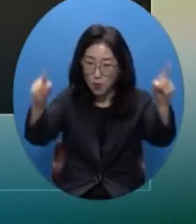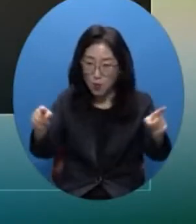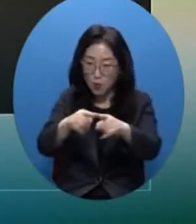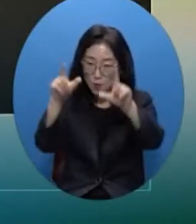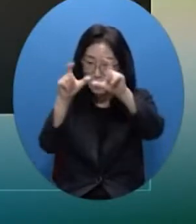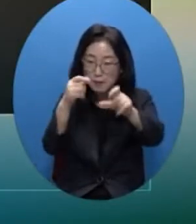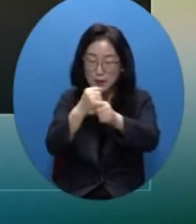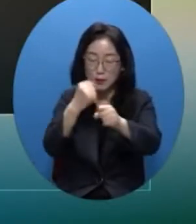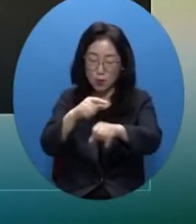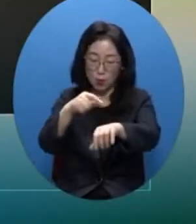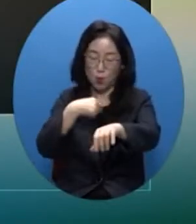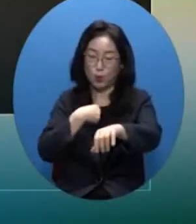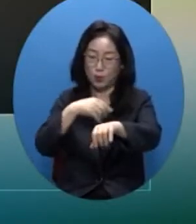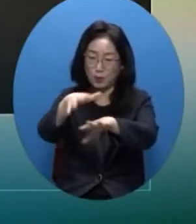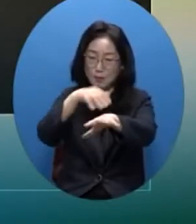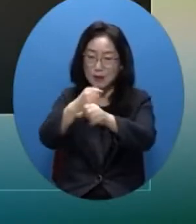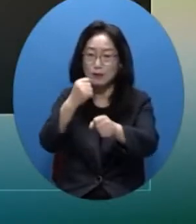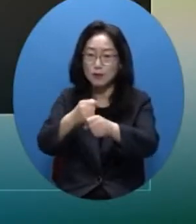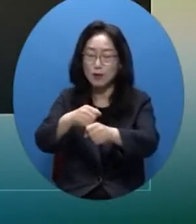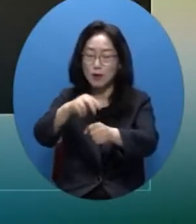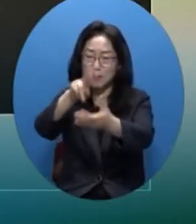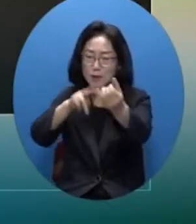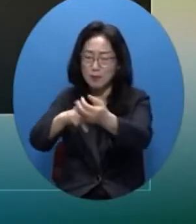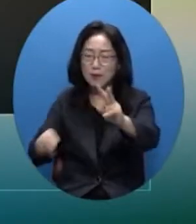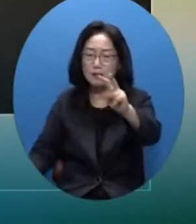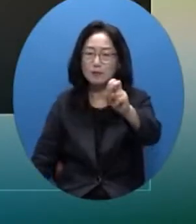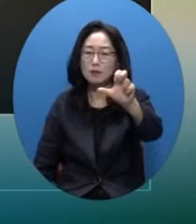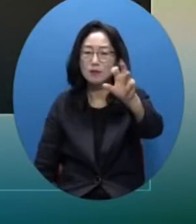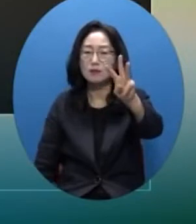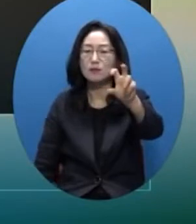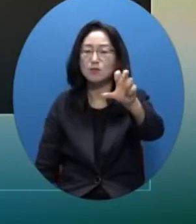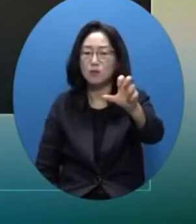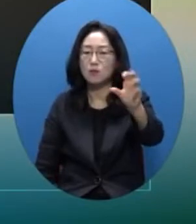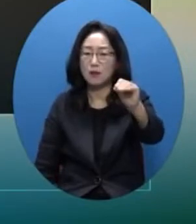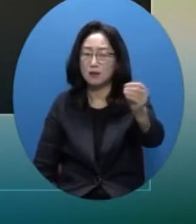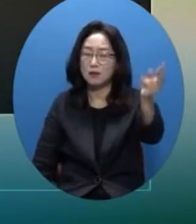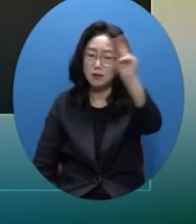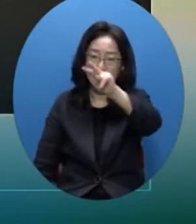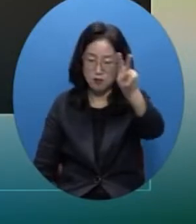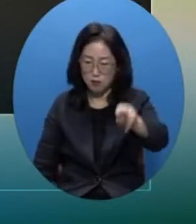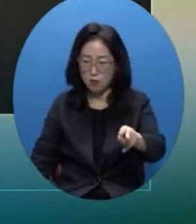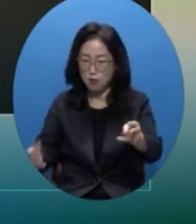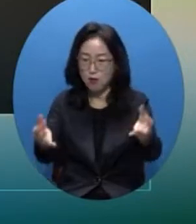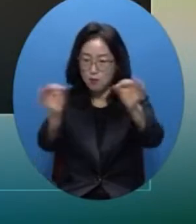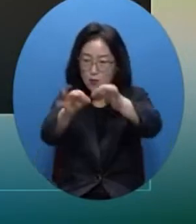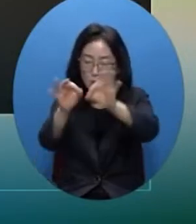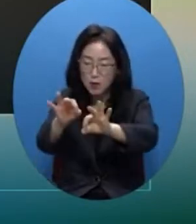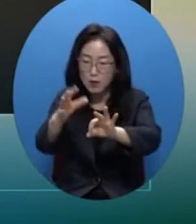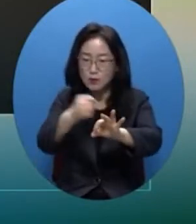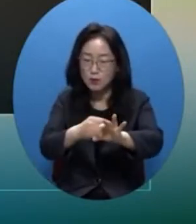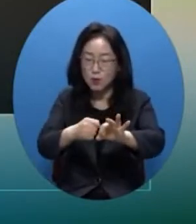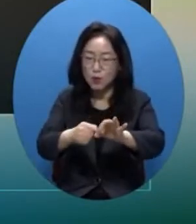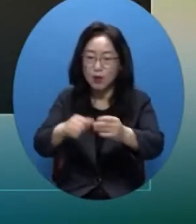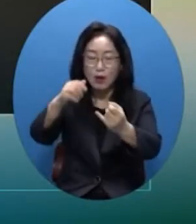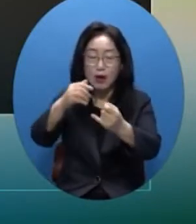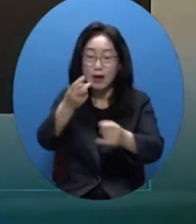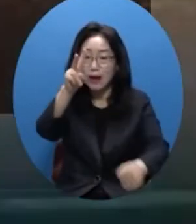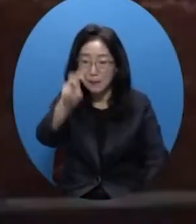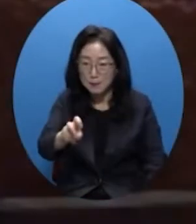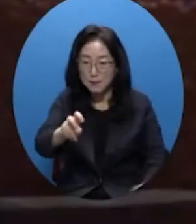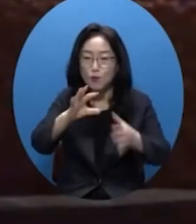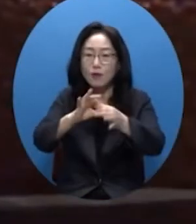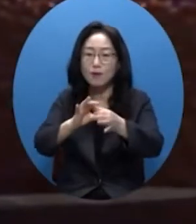합니다 그래서 예 데버스 트리 돈으로 아동 수암 센터를 건립한 이다 미국 스포츠 케이블 방송에서